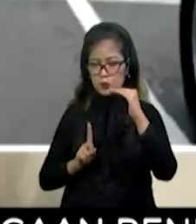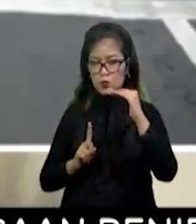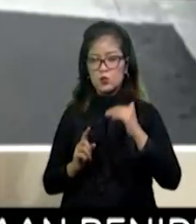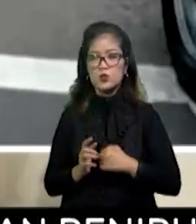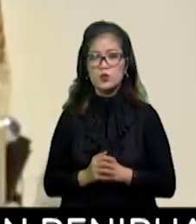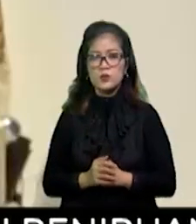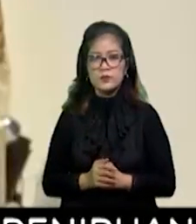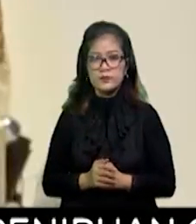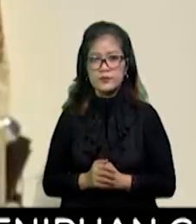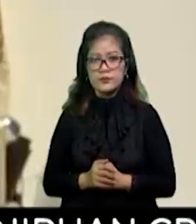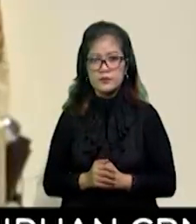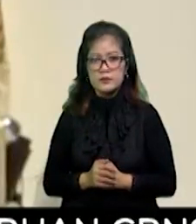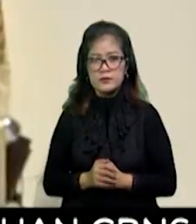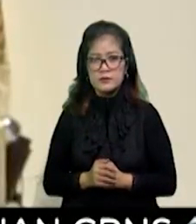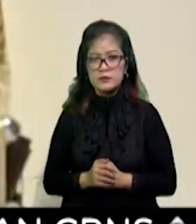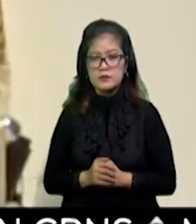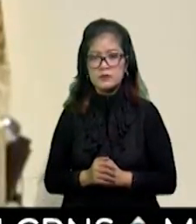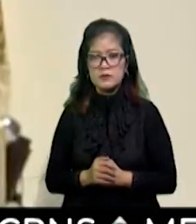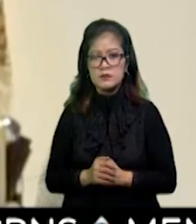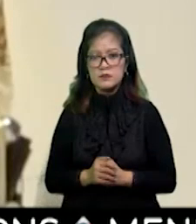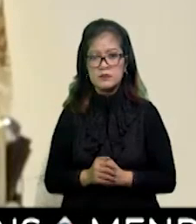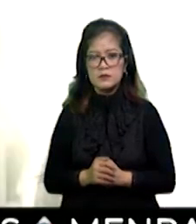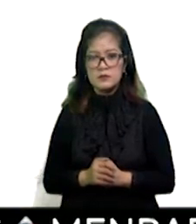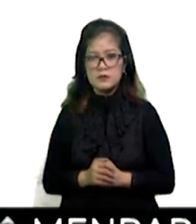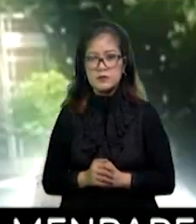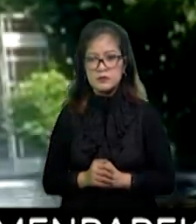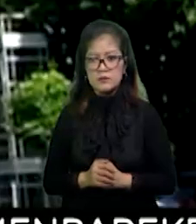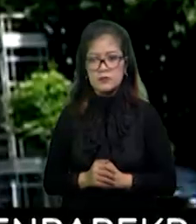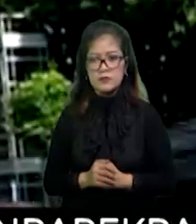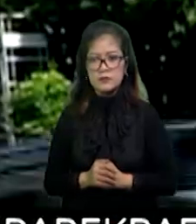level 1 atau tingkat penularan yang rendah.